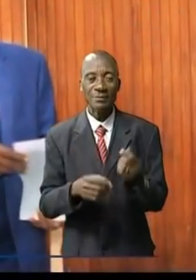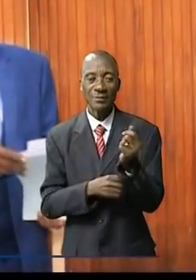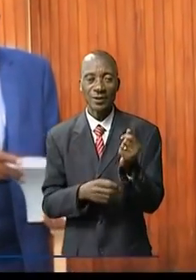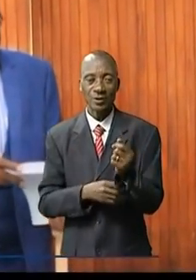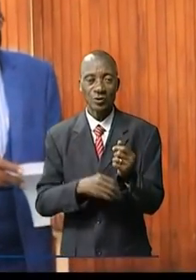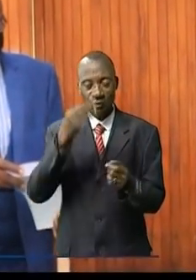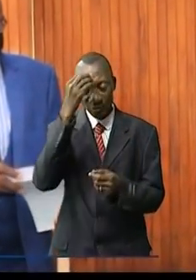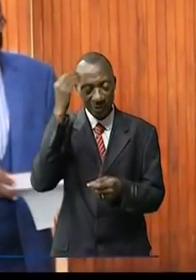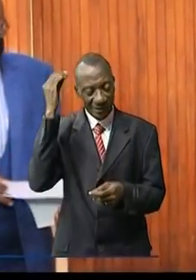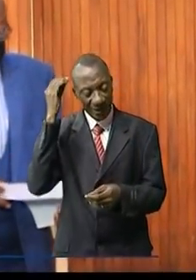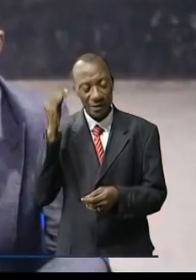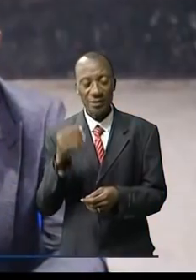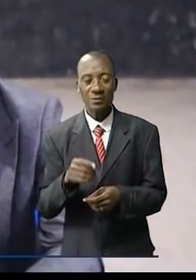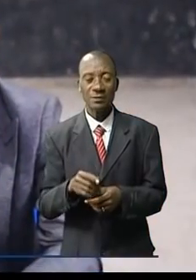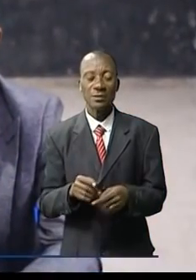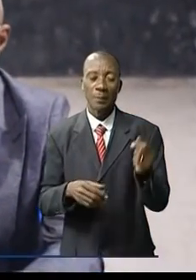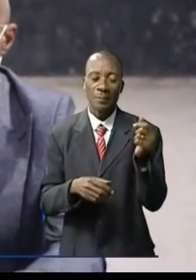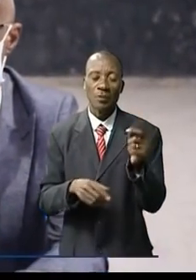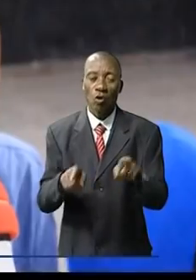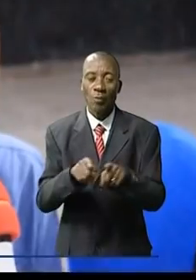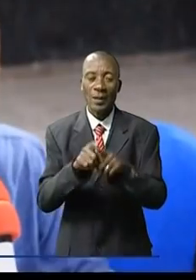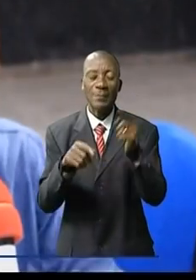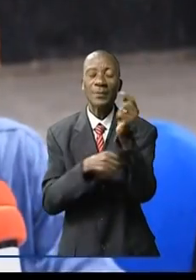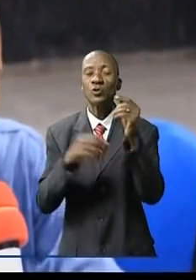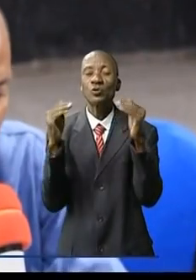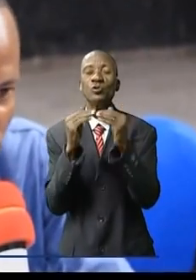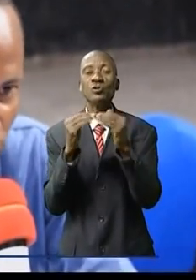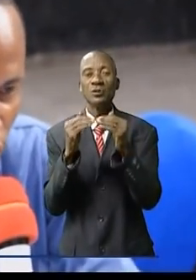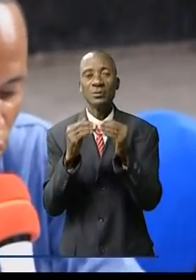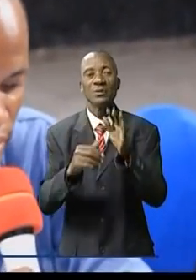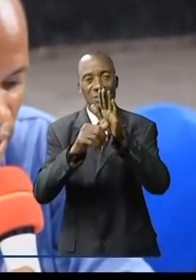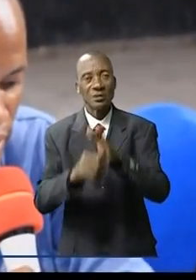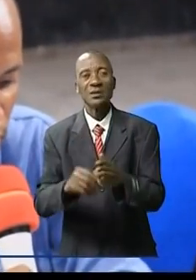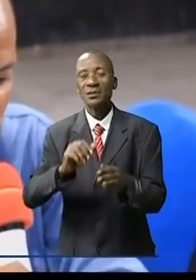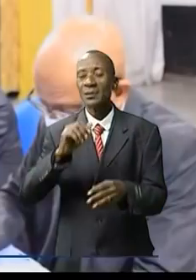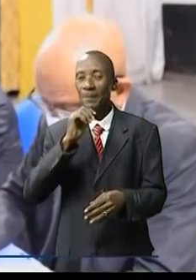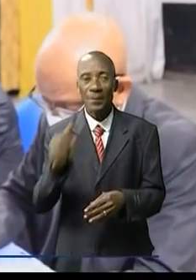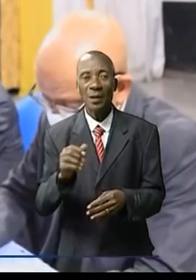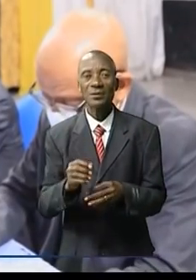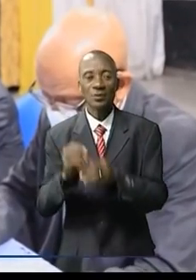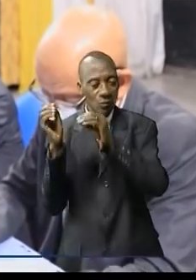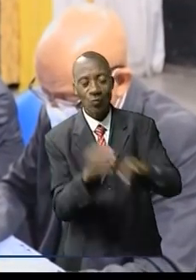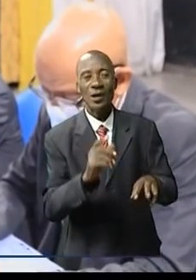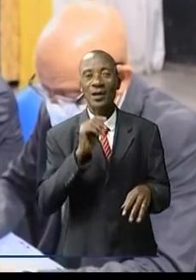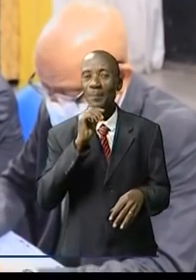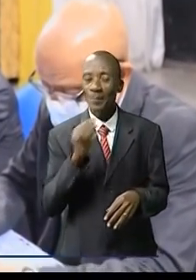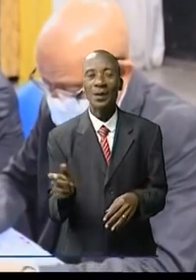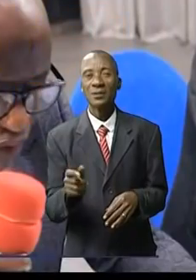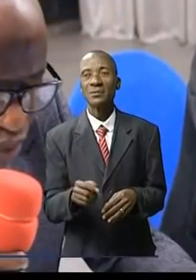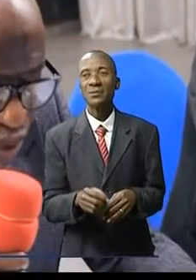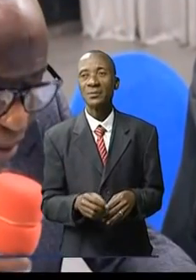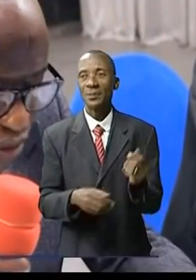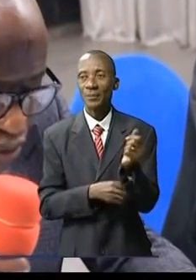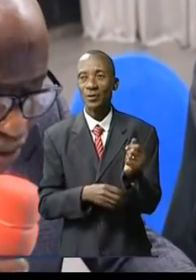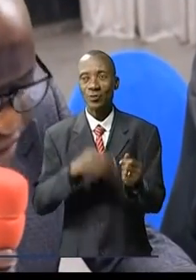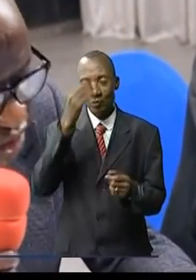exposent gravement les patients au risque. Selon l'enquête réalisée par le Programme national de santé mentale en RDC. Je souhaite la bienvenue